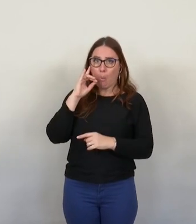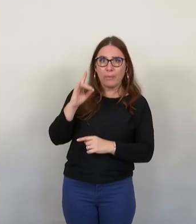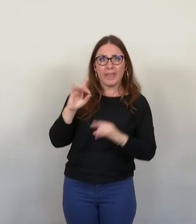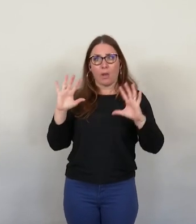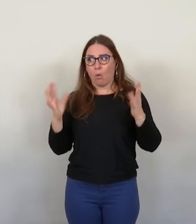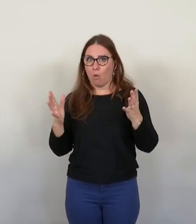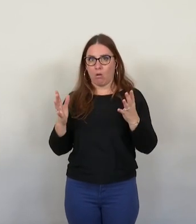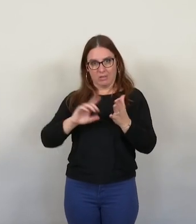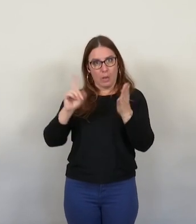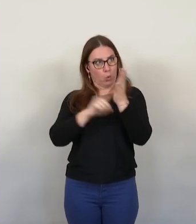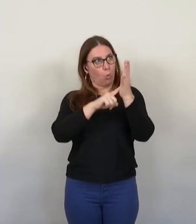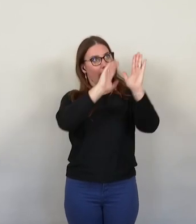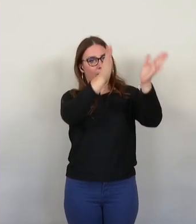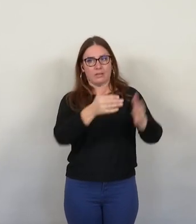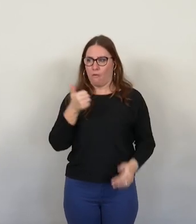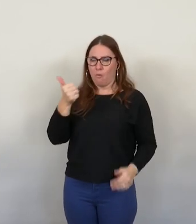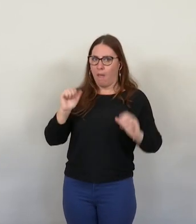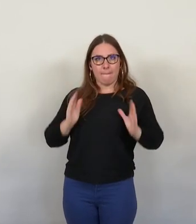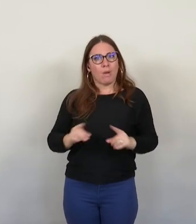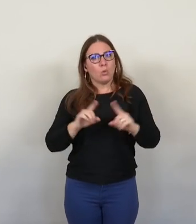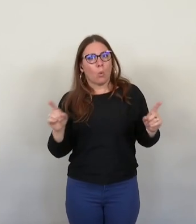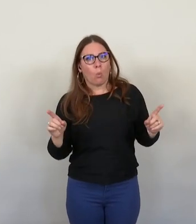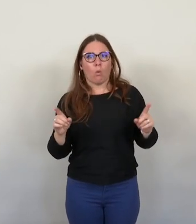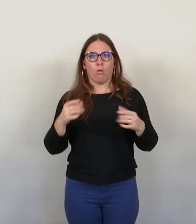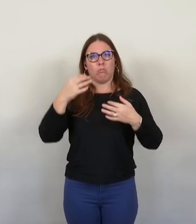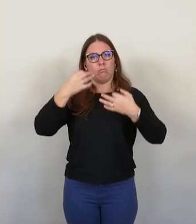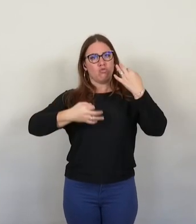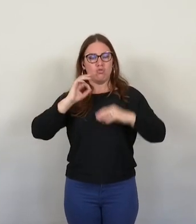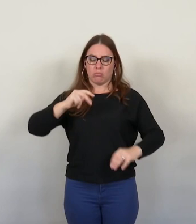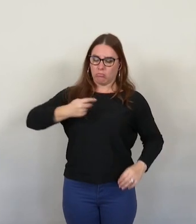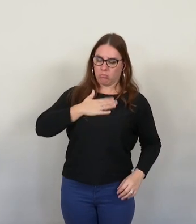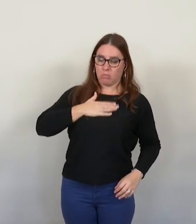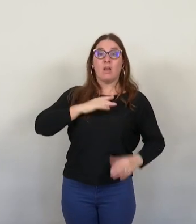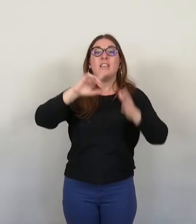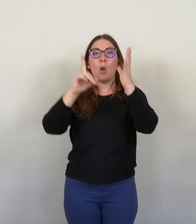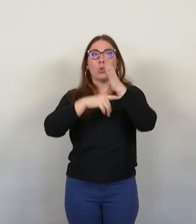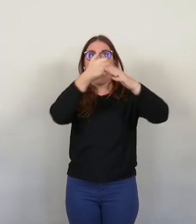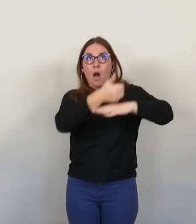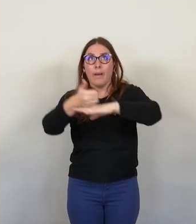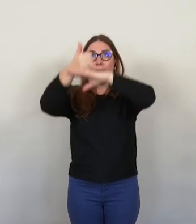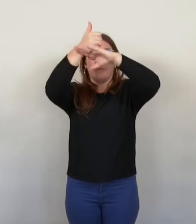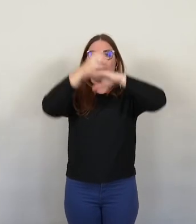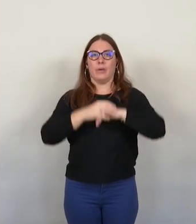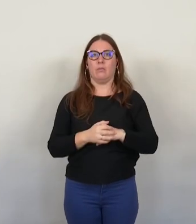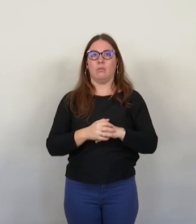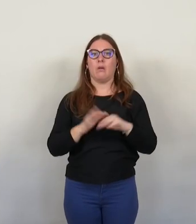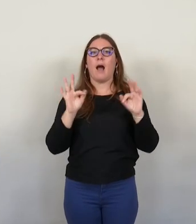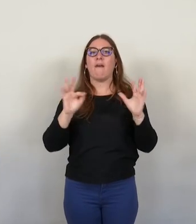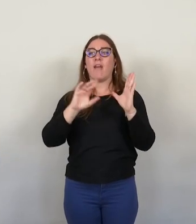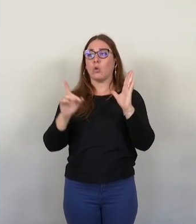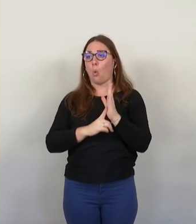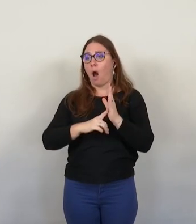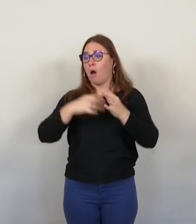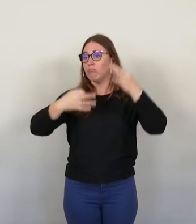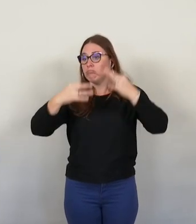droit ce n'est pas vous qui seul jugez l'honnêteté de vos actes c'est le droit et que dit le droit concernant le motif de votre